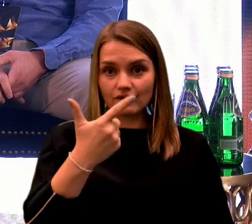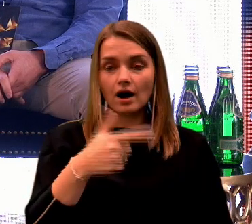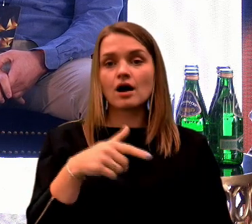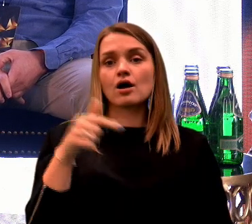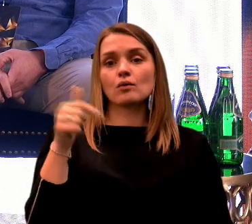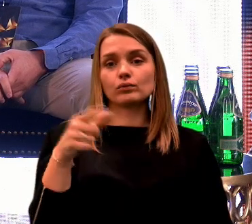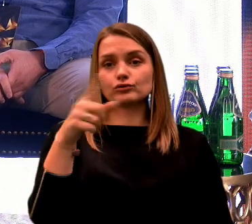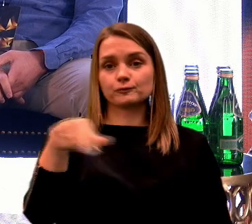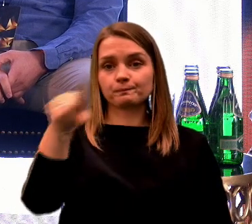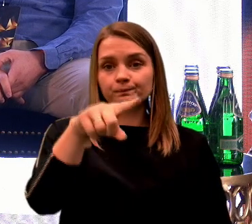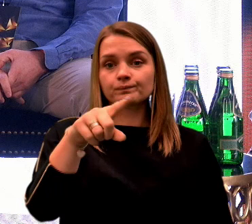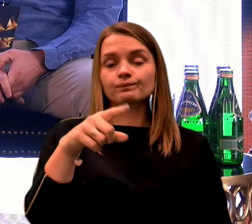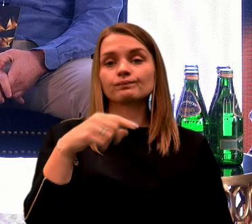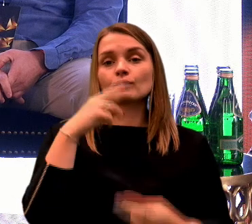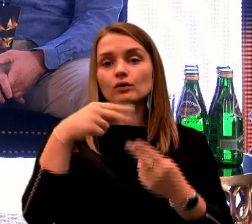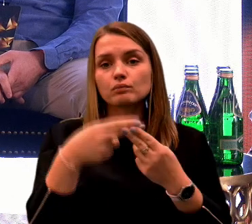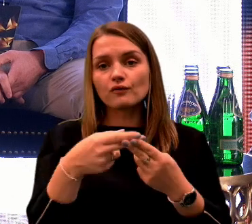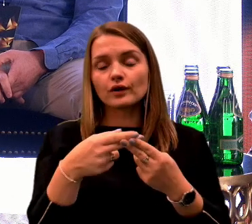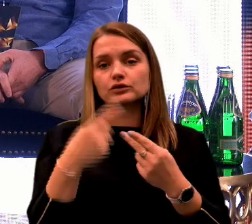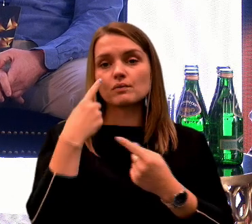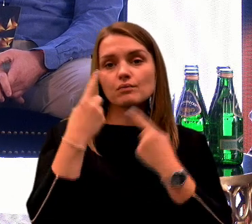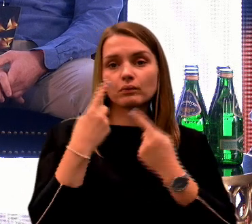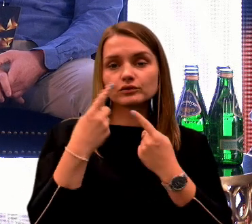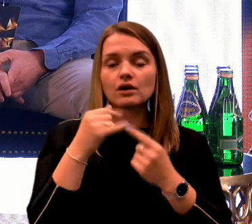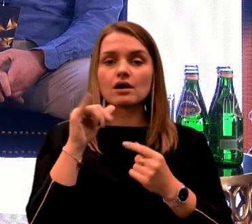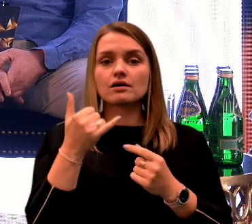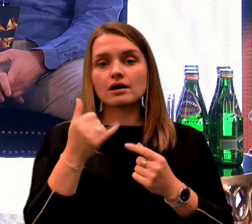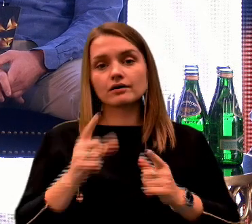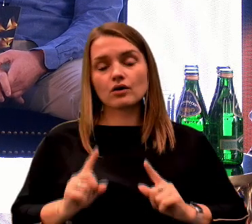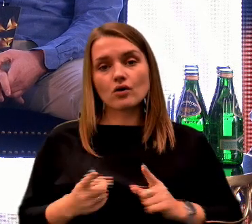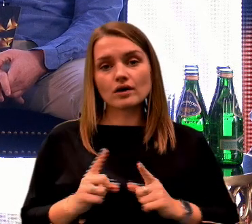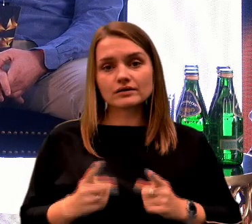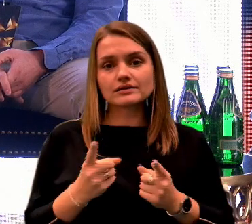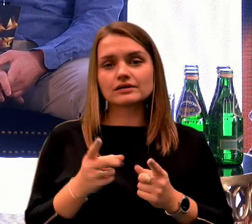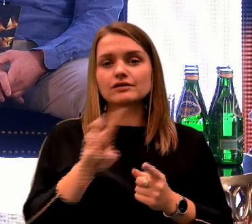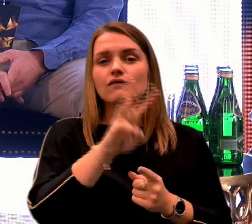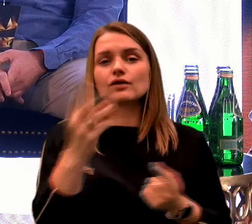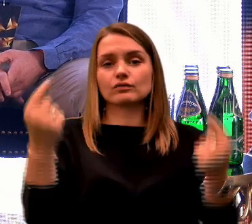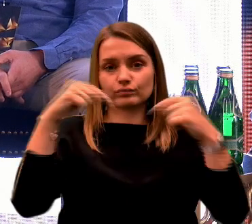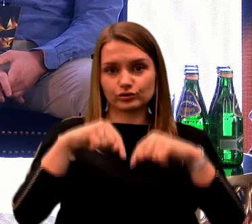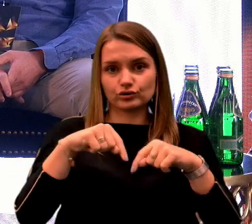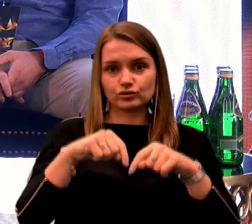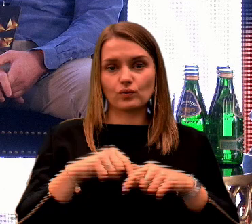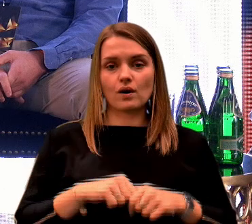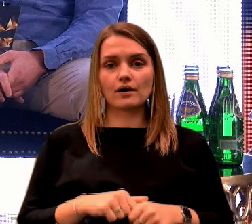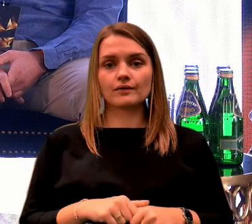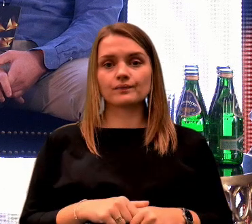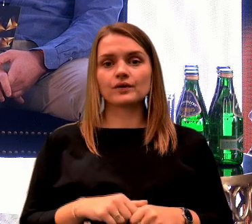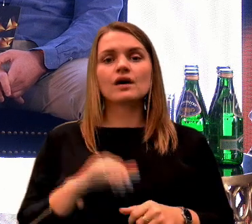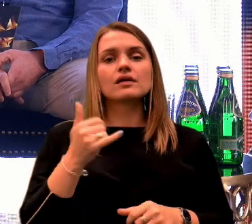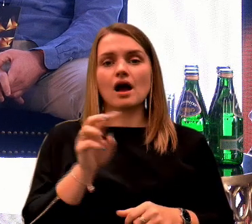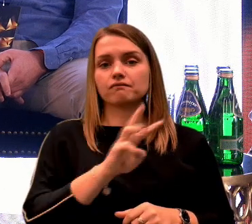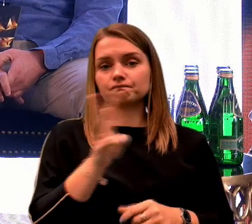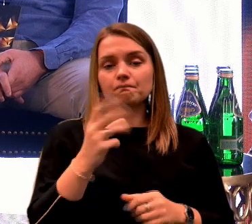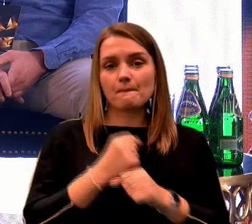Państwa pewnego określenia się. W jakich organizacjach, z jakich organizacji przychodzicie tutaj do nas i jak Wam się tam pracuje?